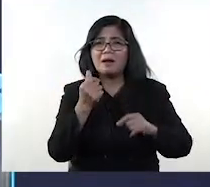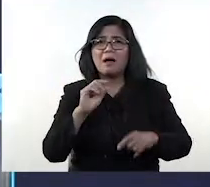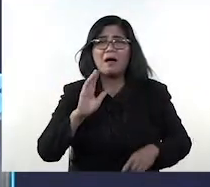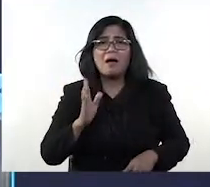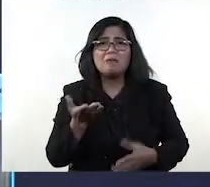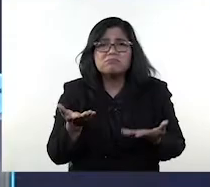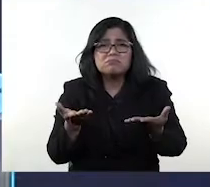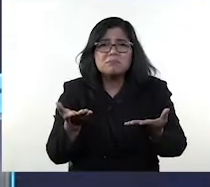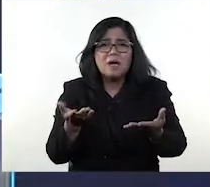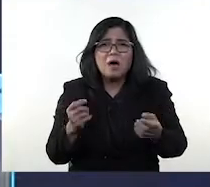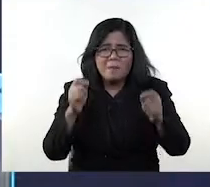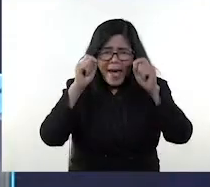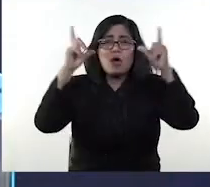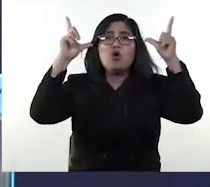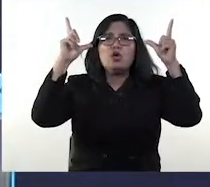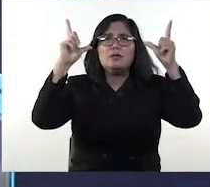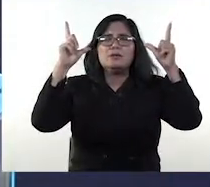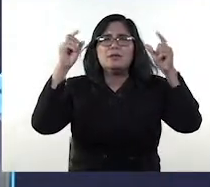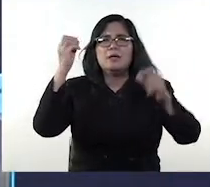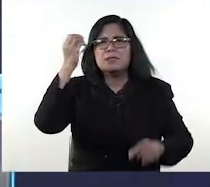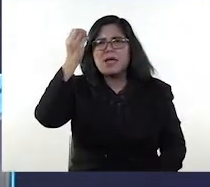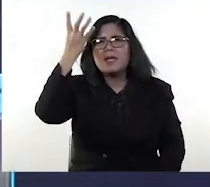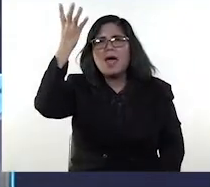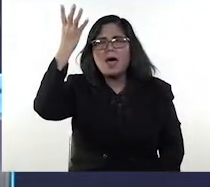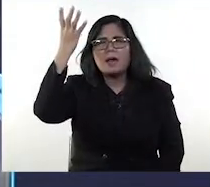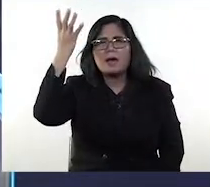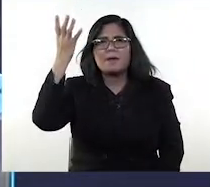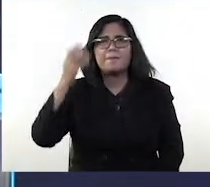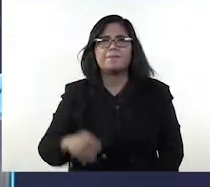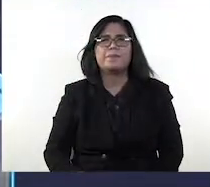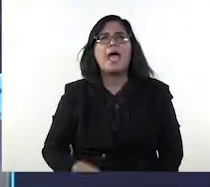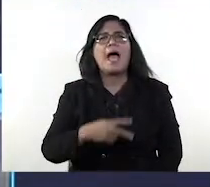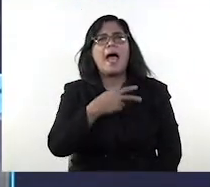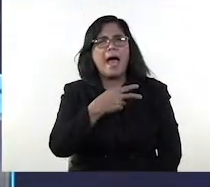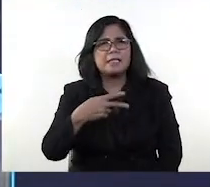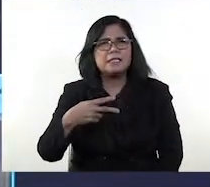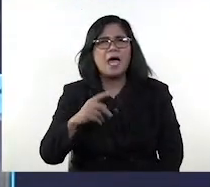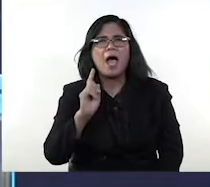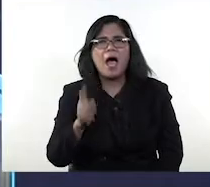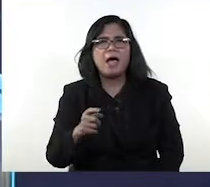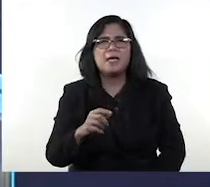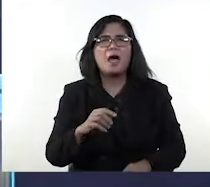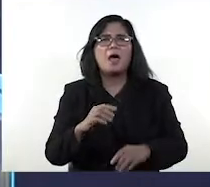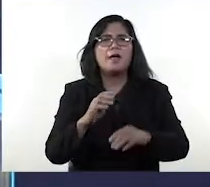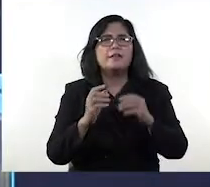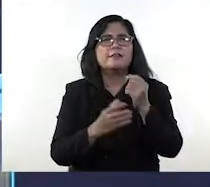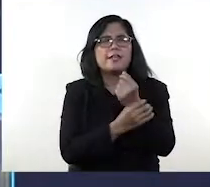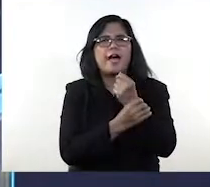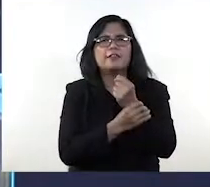kita mulai sadar kalau Oh berarti ada tangan-tangan jahanam